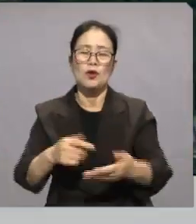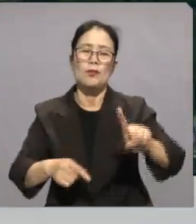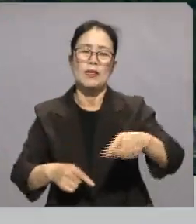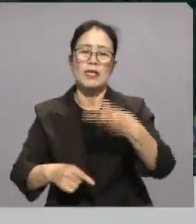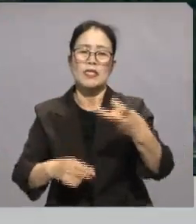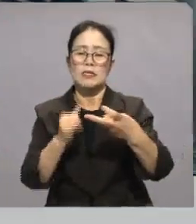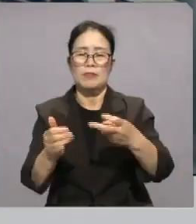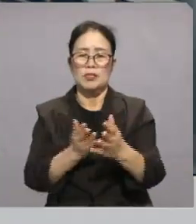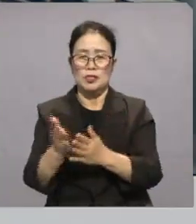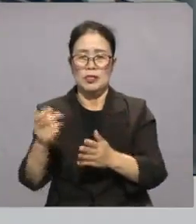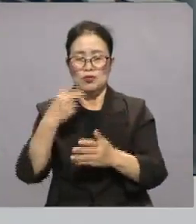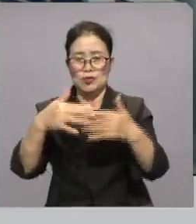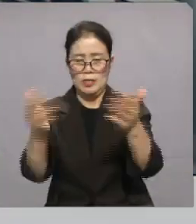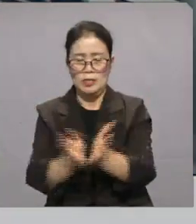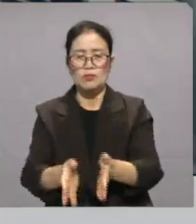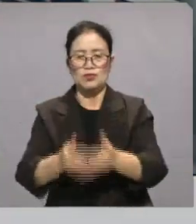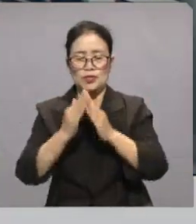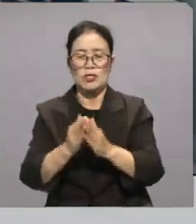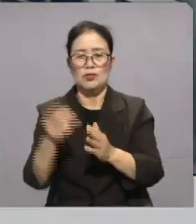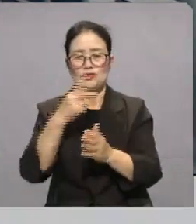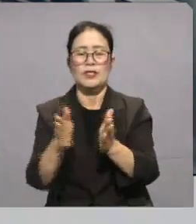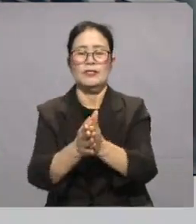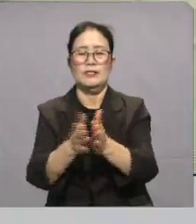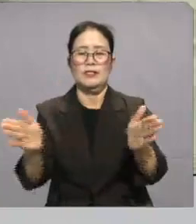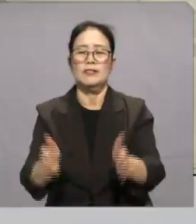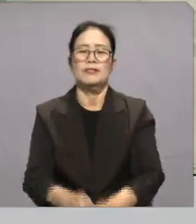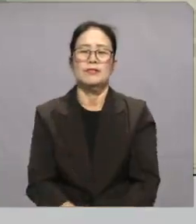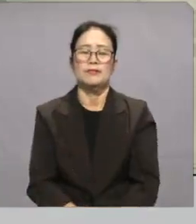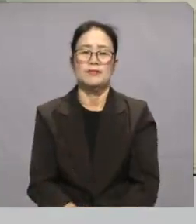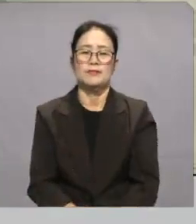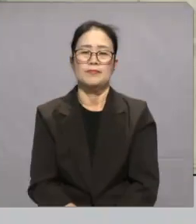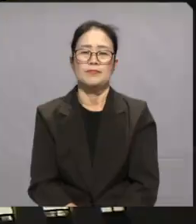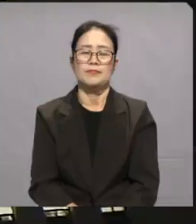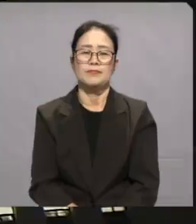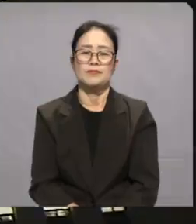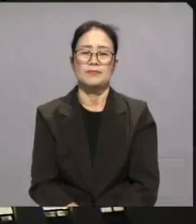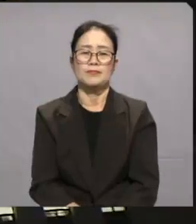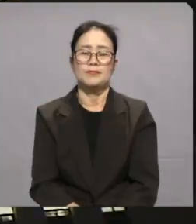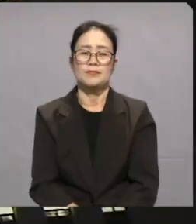규모의 전담 수사팀을 구성해 본격적인 수사에 들어갔습니다. 조유성 기자입니다.